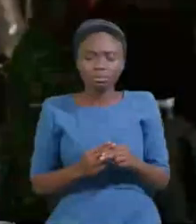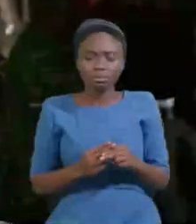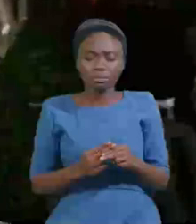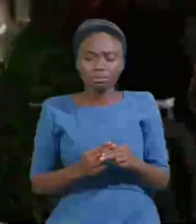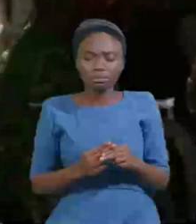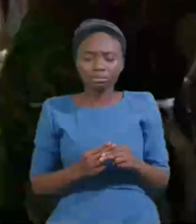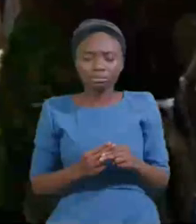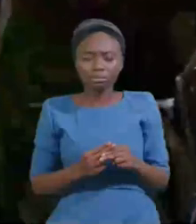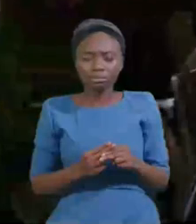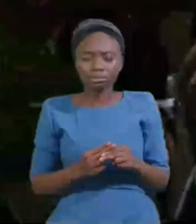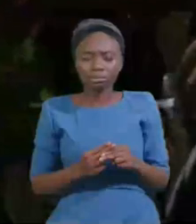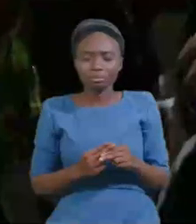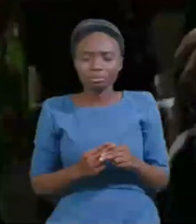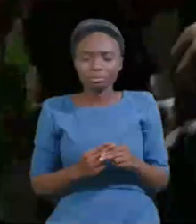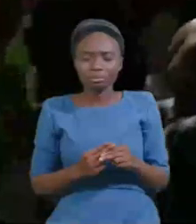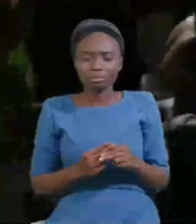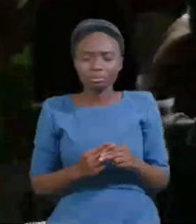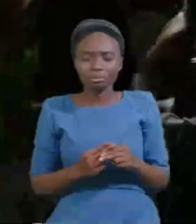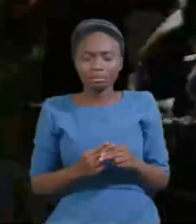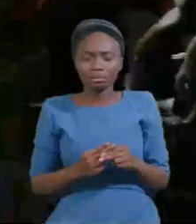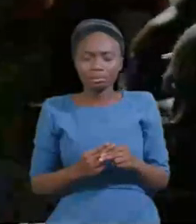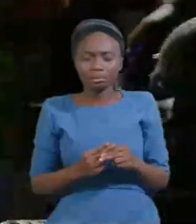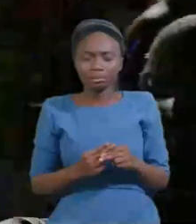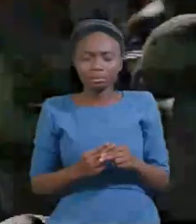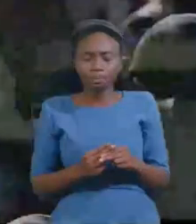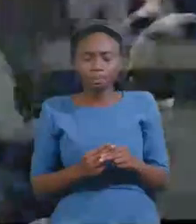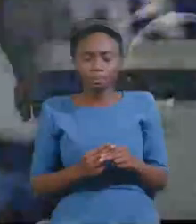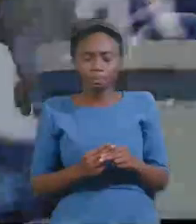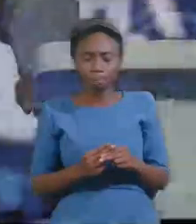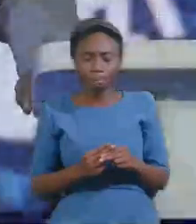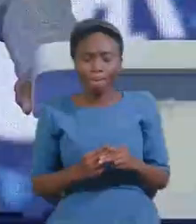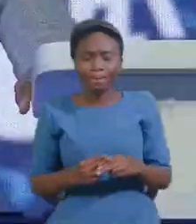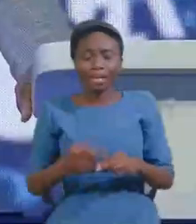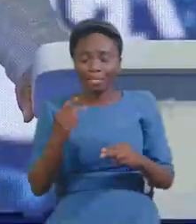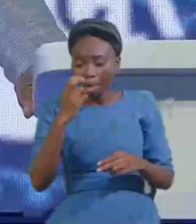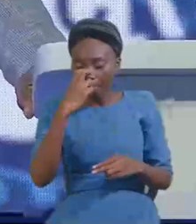Délivré, tu es délivré au nom de Jésus.